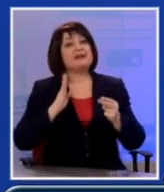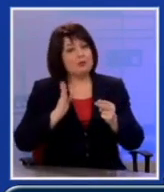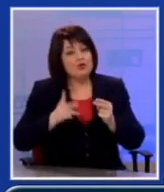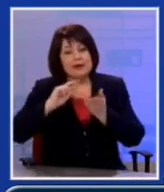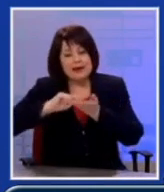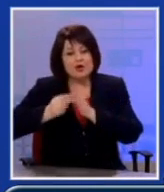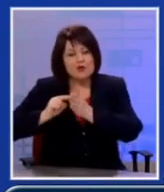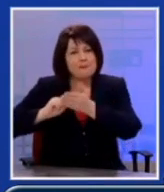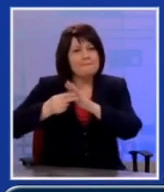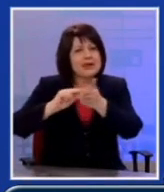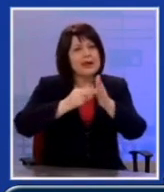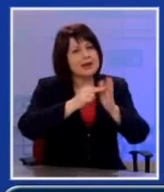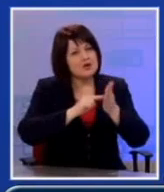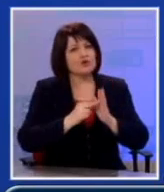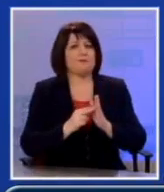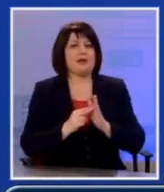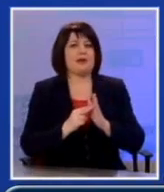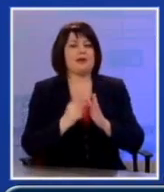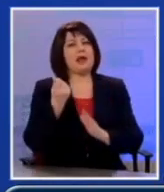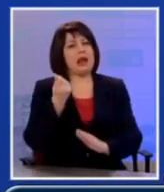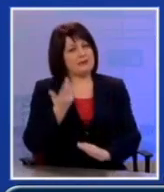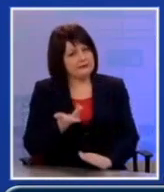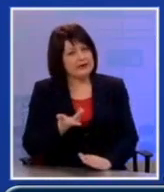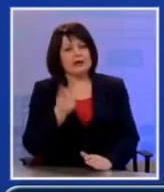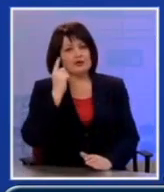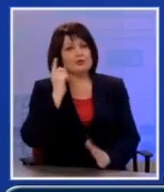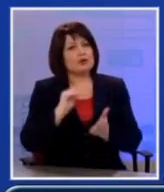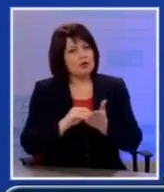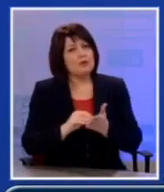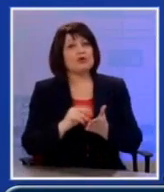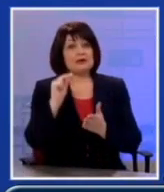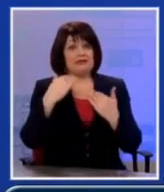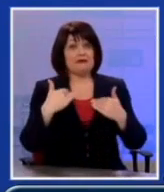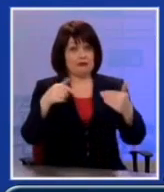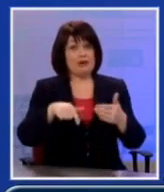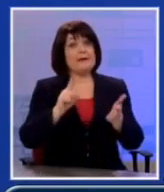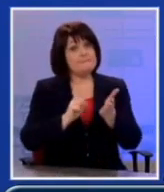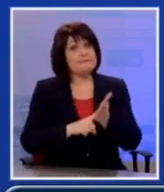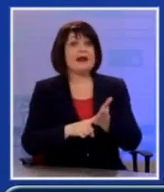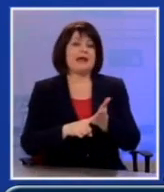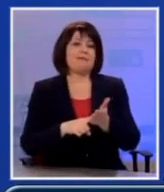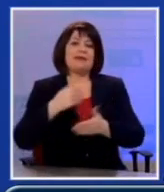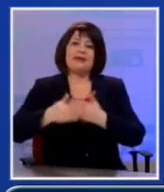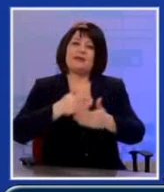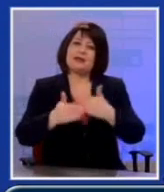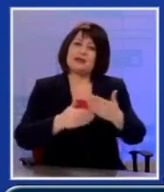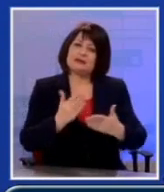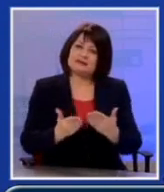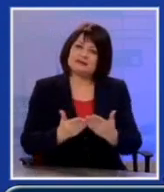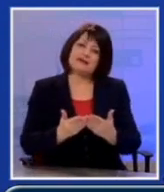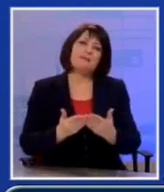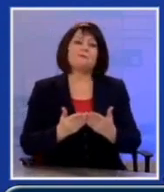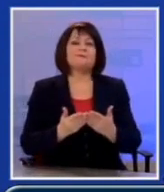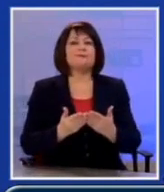εξοικονομηθούν πόροι και νομίζω ακόμη ότι η Βουλή πρέπει να μπει και σε μία διαδικασία